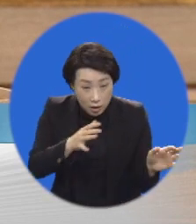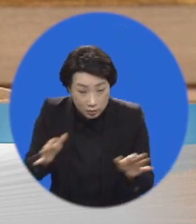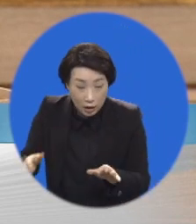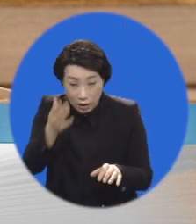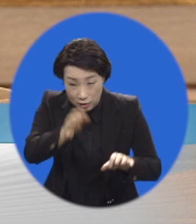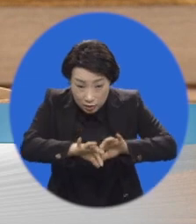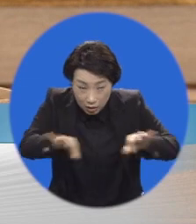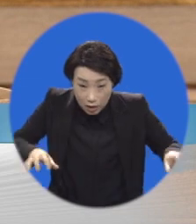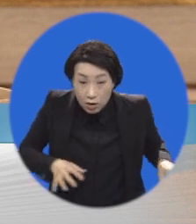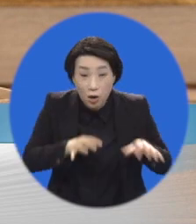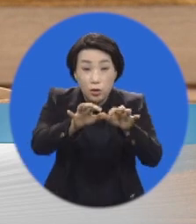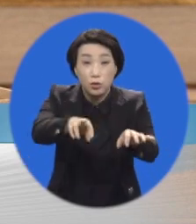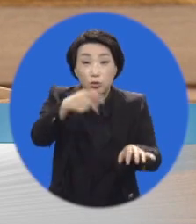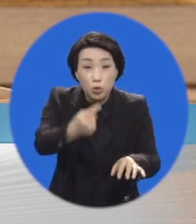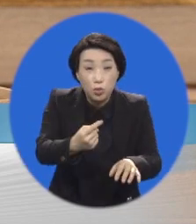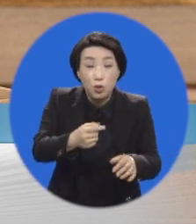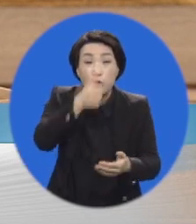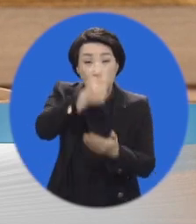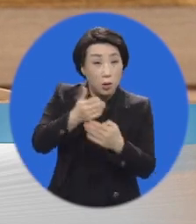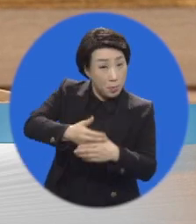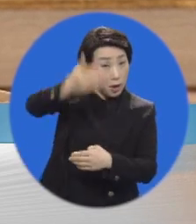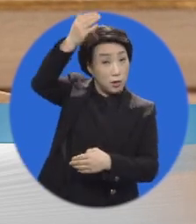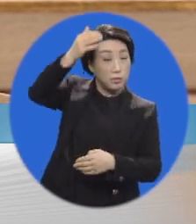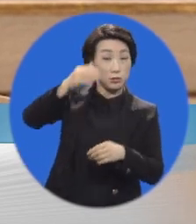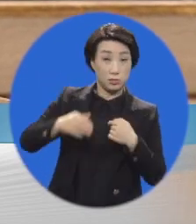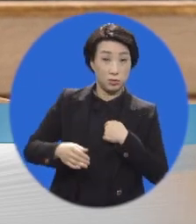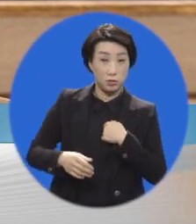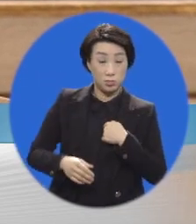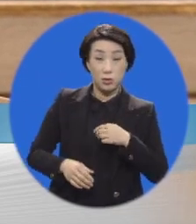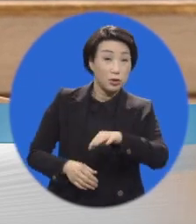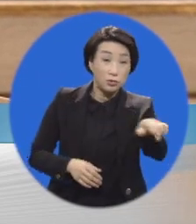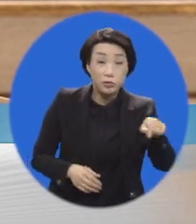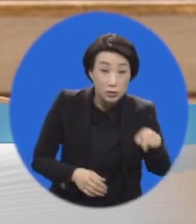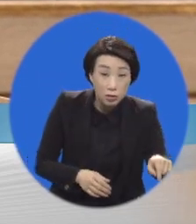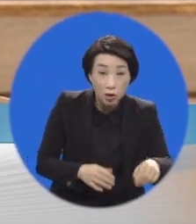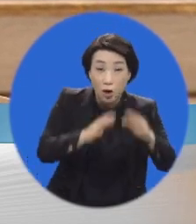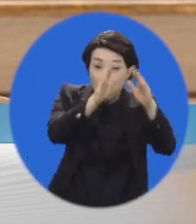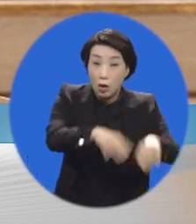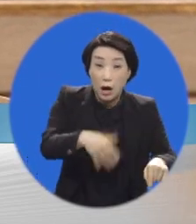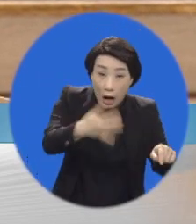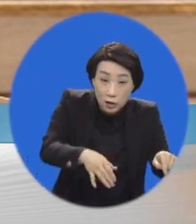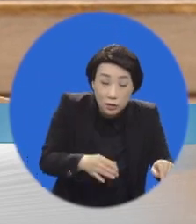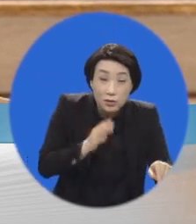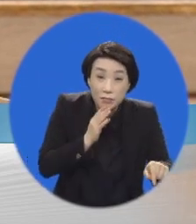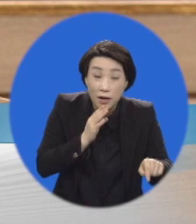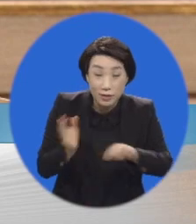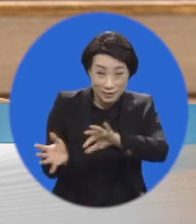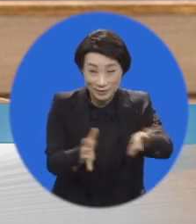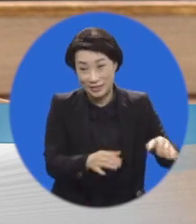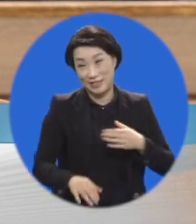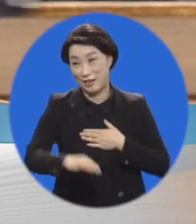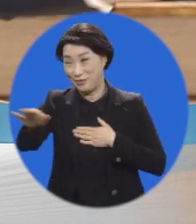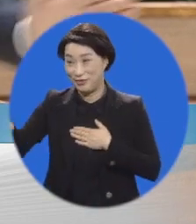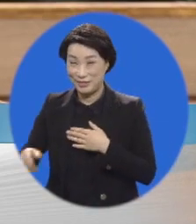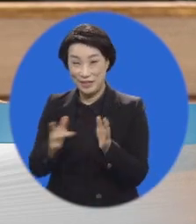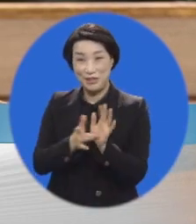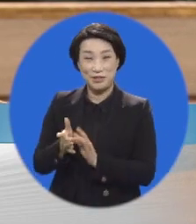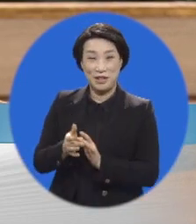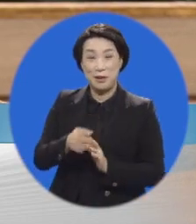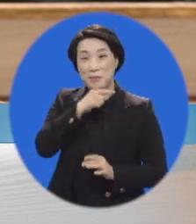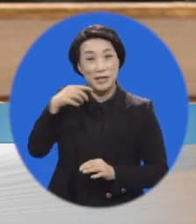담을 헐지는 못했어. 나와 여러분들은 하나님과 나와 재료 막힌 담을 예수님의 피로